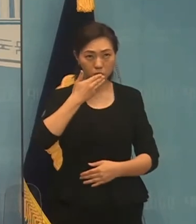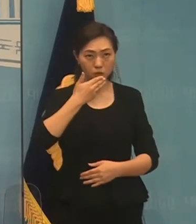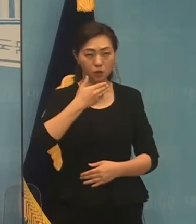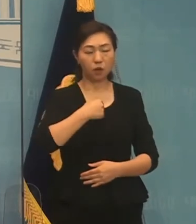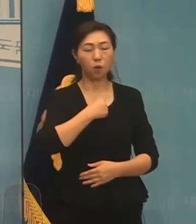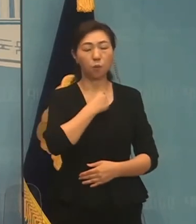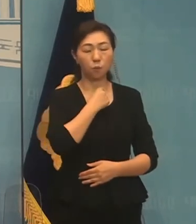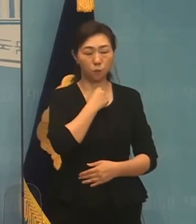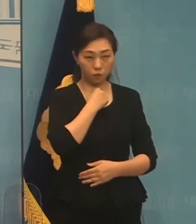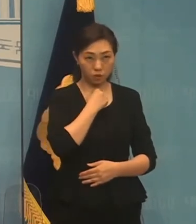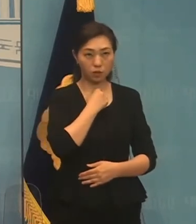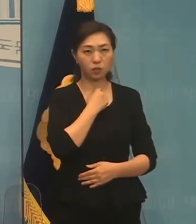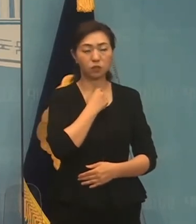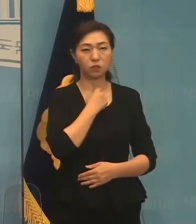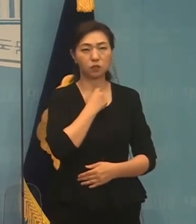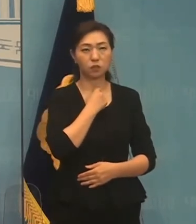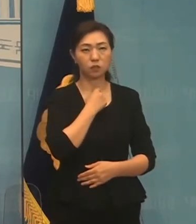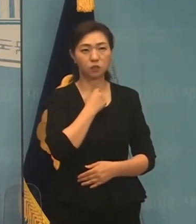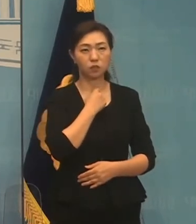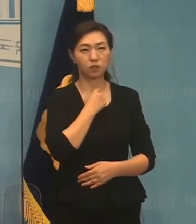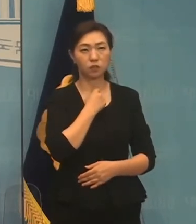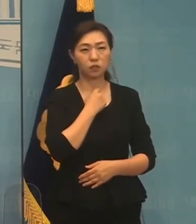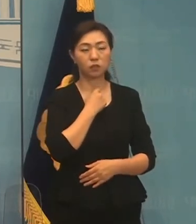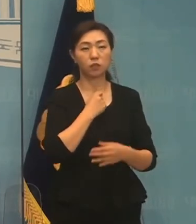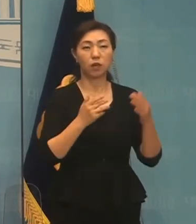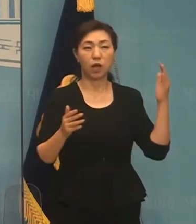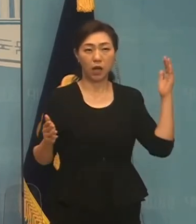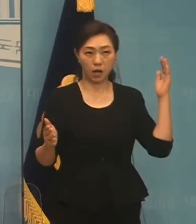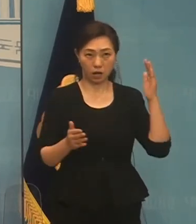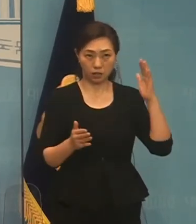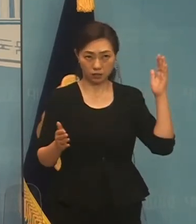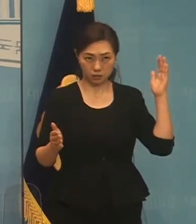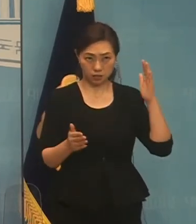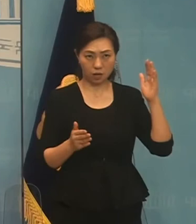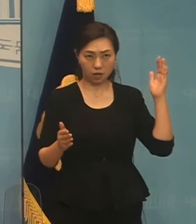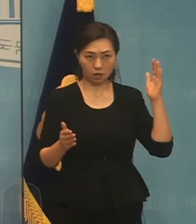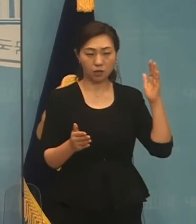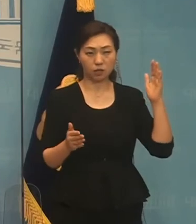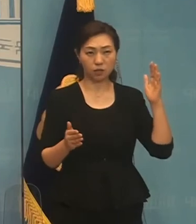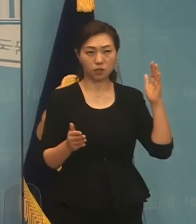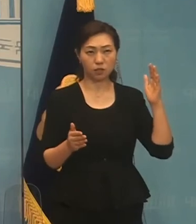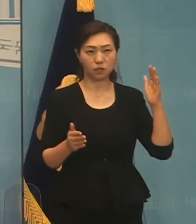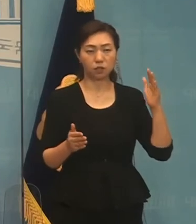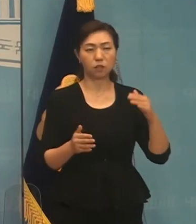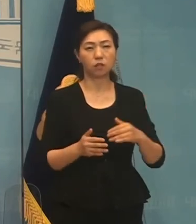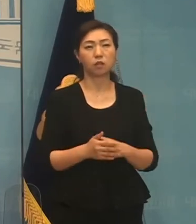원하는 아동, 학생에 한해